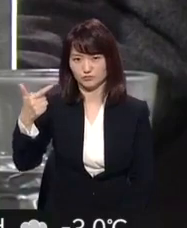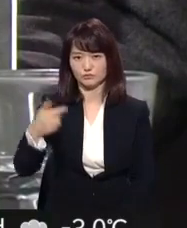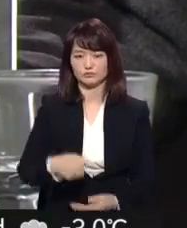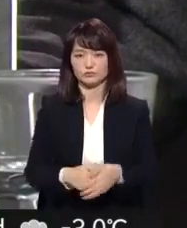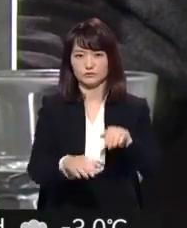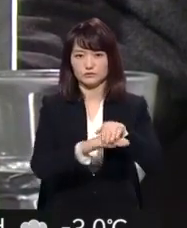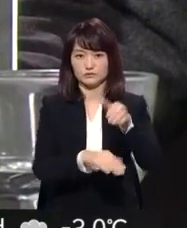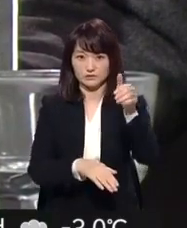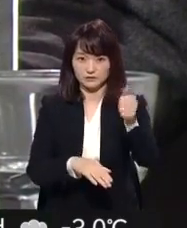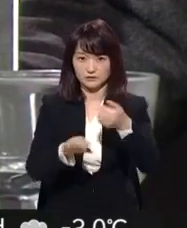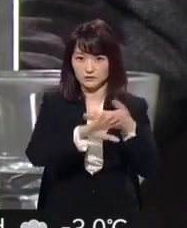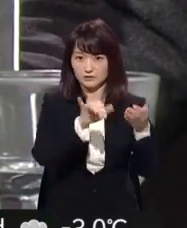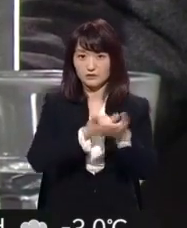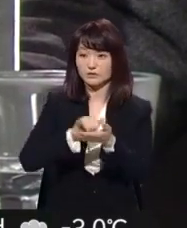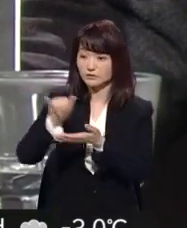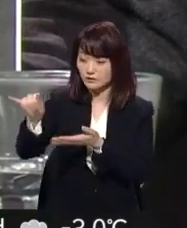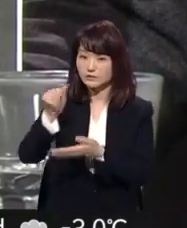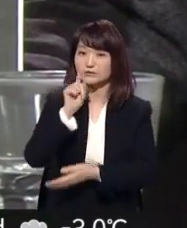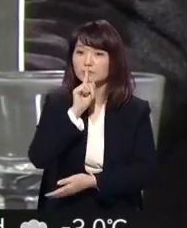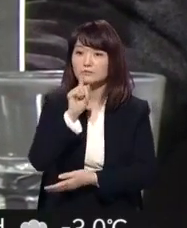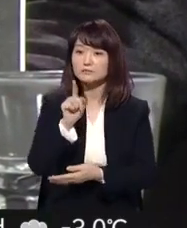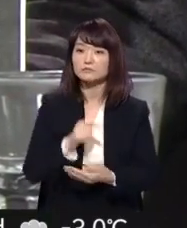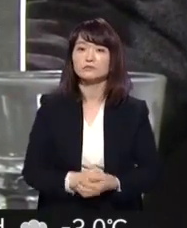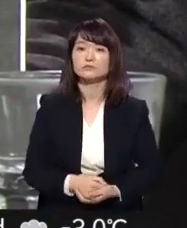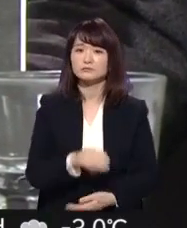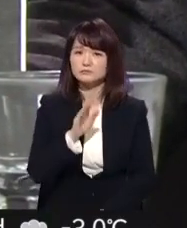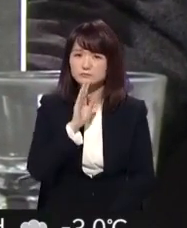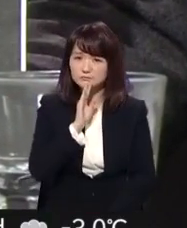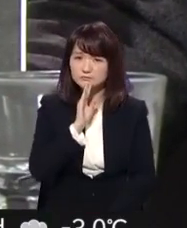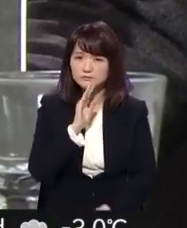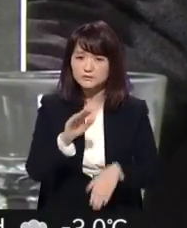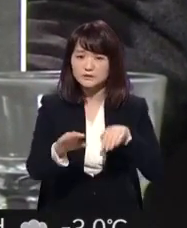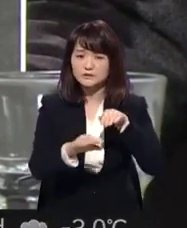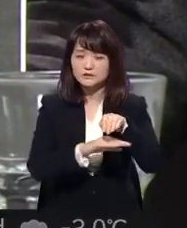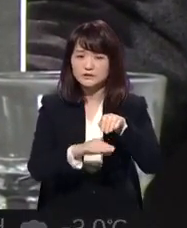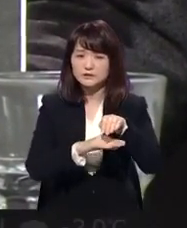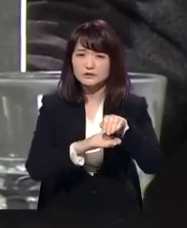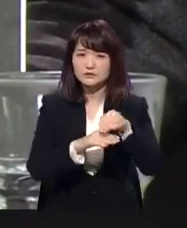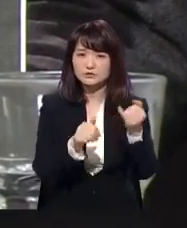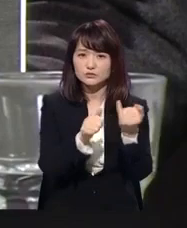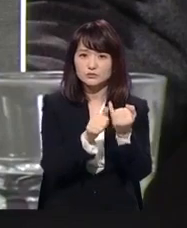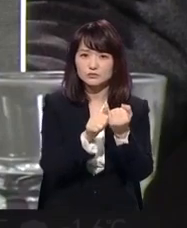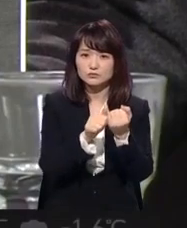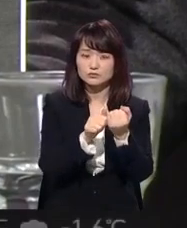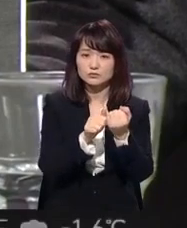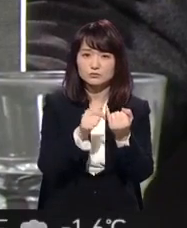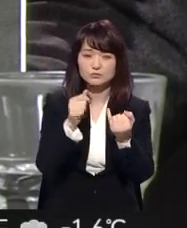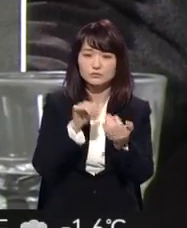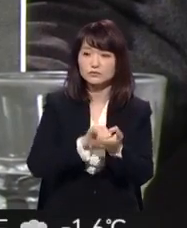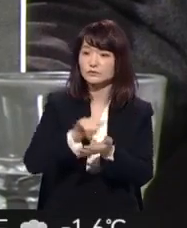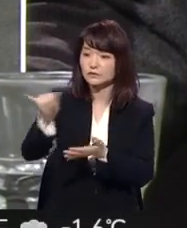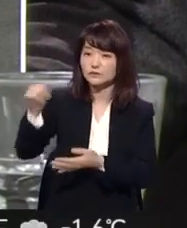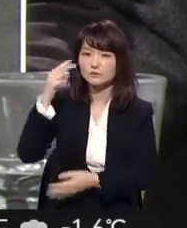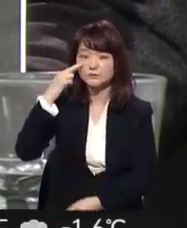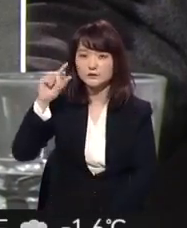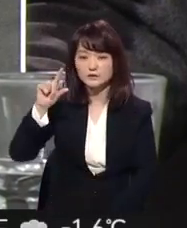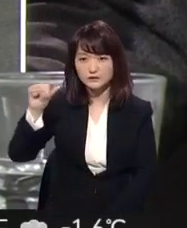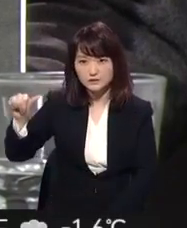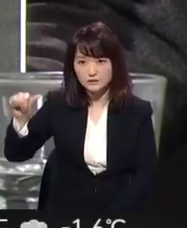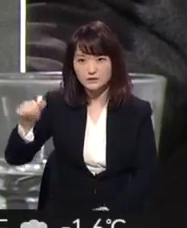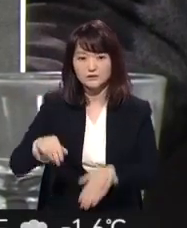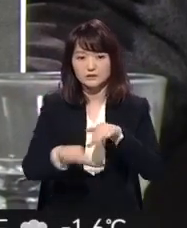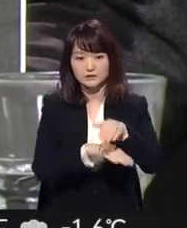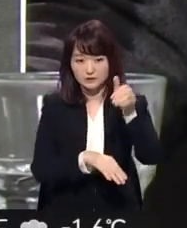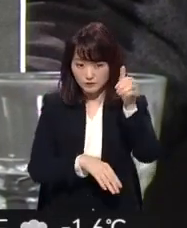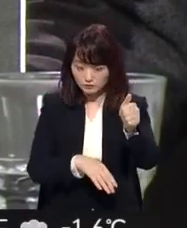차량의 차주 모두 해외에 나가 있었다고 말씀을 드렸잖아요 실제로 차주 부부가 미국 la에가 있었던 건 맞습니다 하지만 꼭